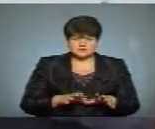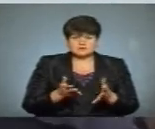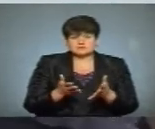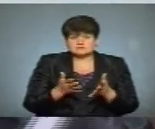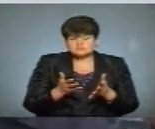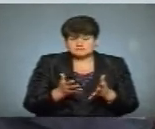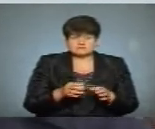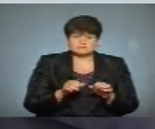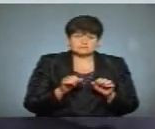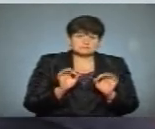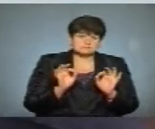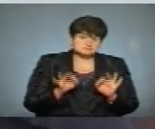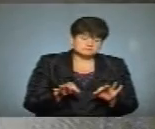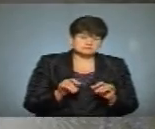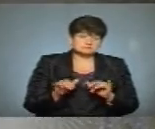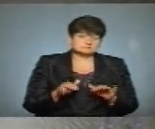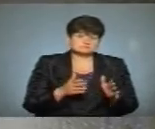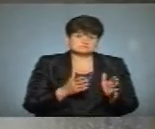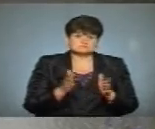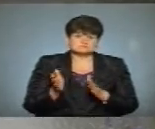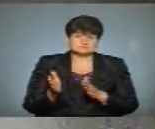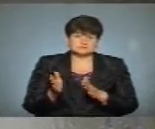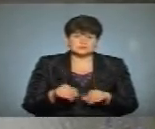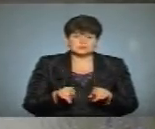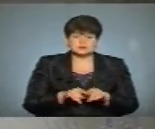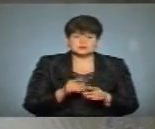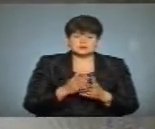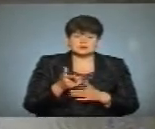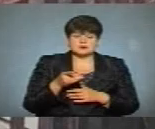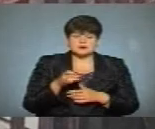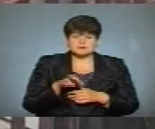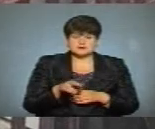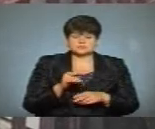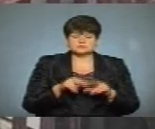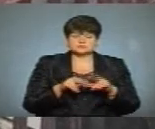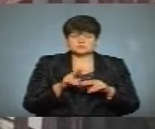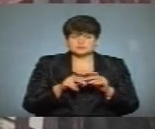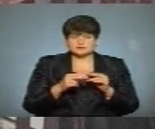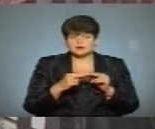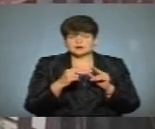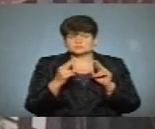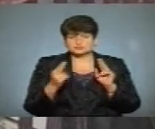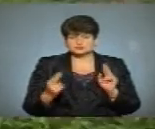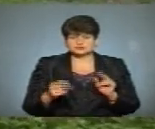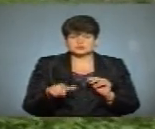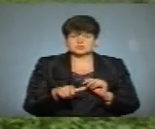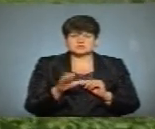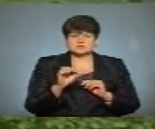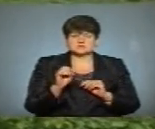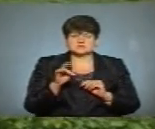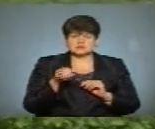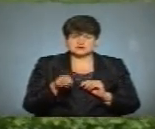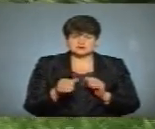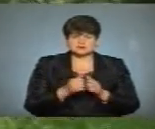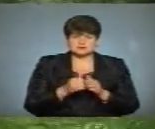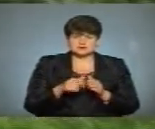встановить правомірність дій кожного. Ось так виглядає гребля, яку спорудили на мосту через річку Серед. Неподалік річки